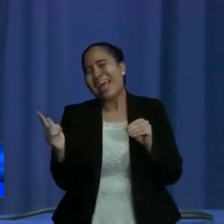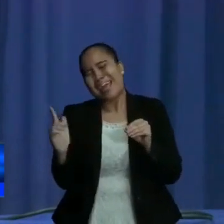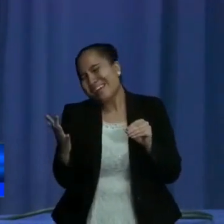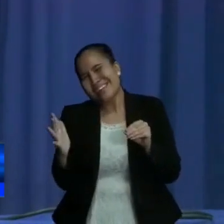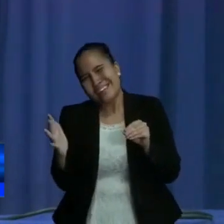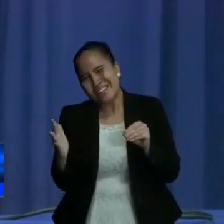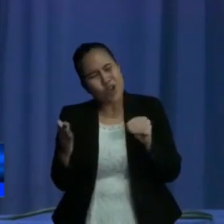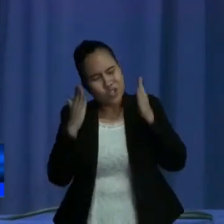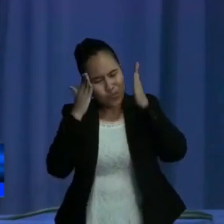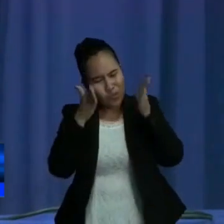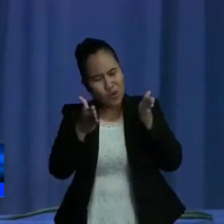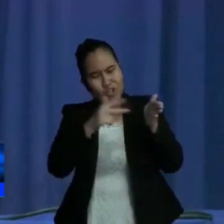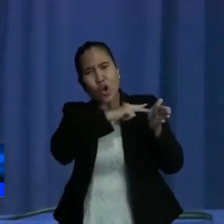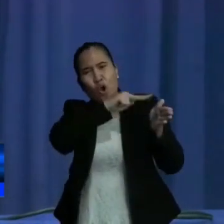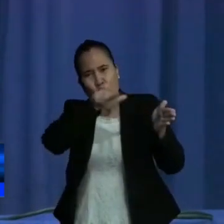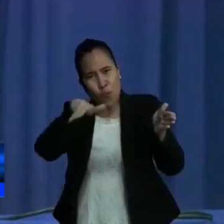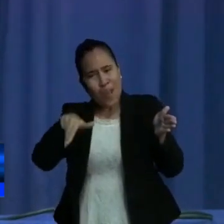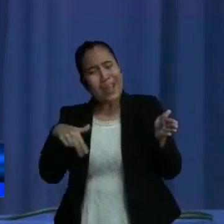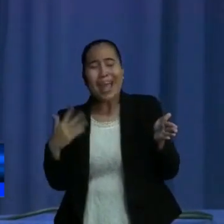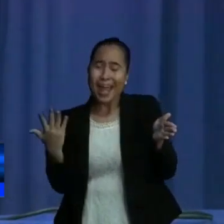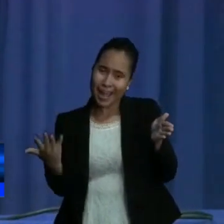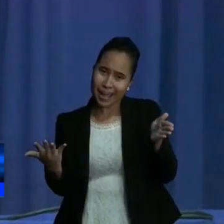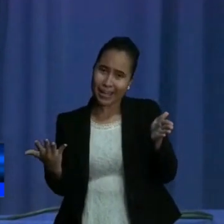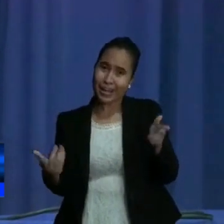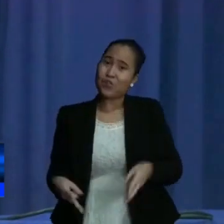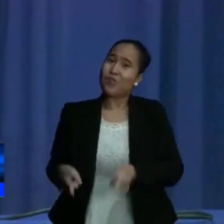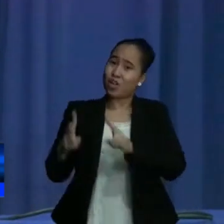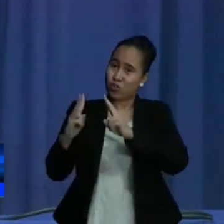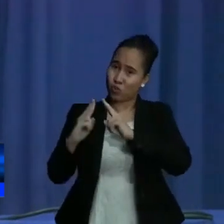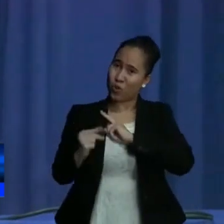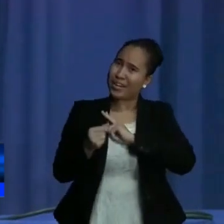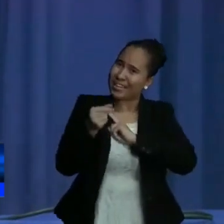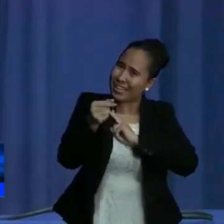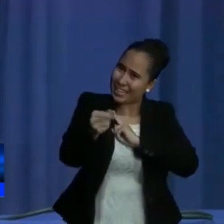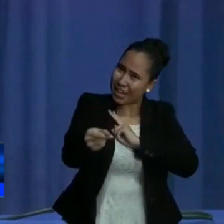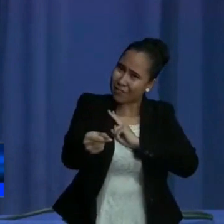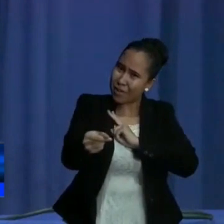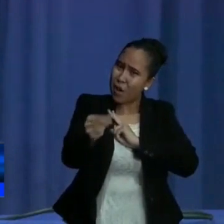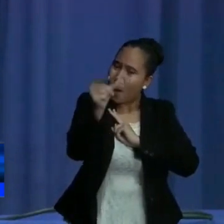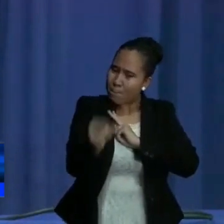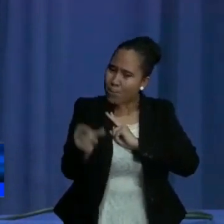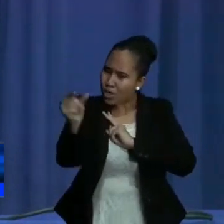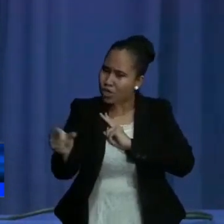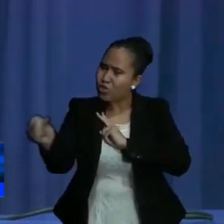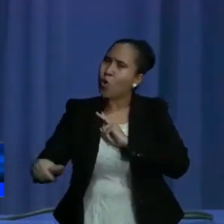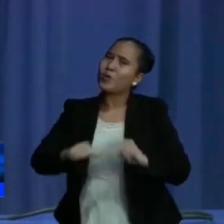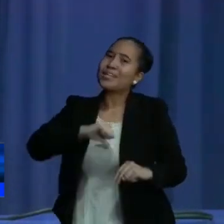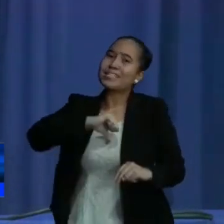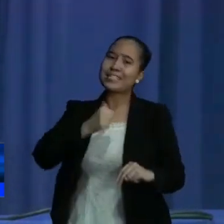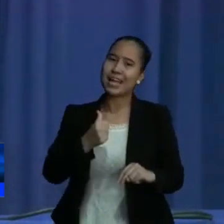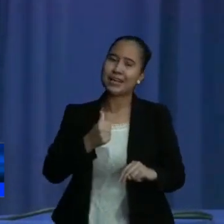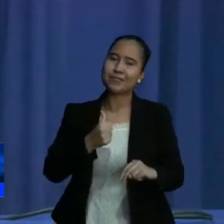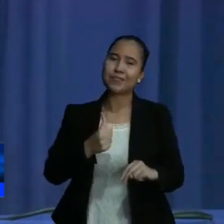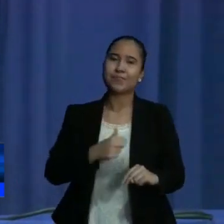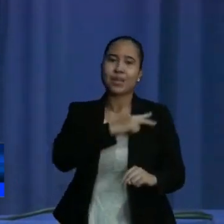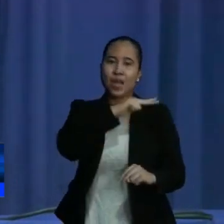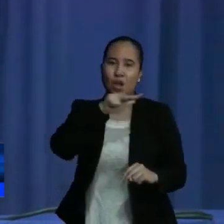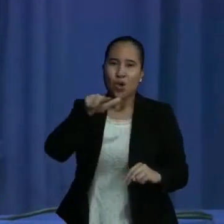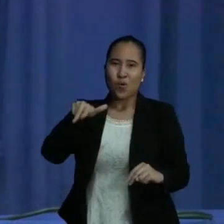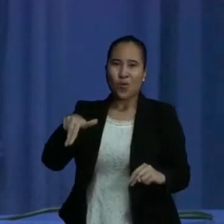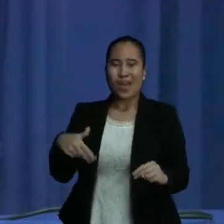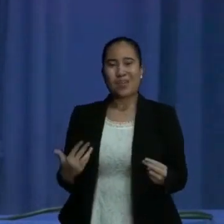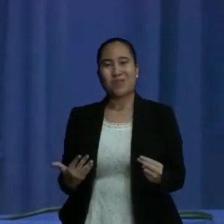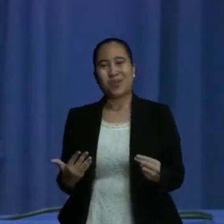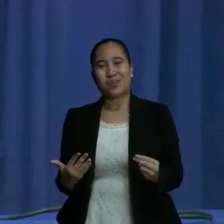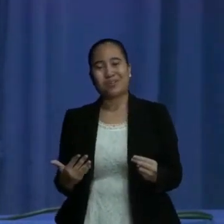wilden de verantwoordelijkheid plaatsen in de schoenen van de burger zelf. Wij worden echter in de hoek